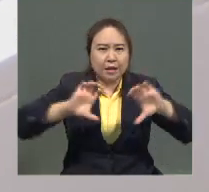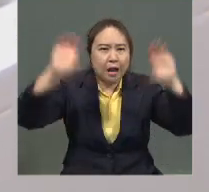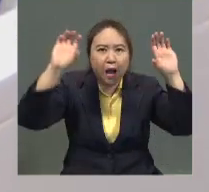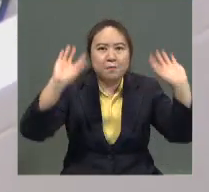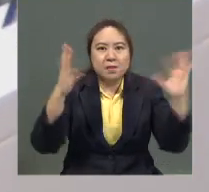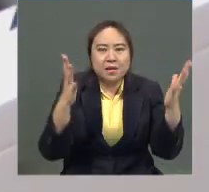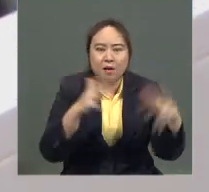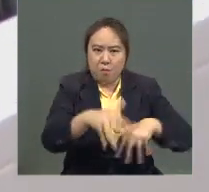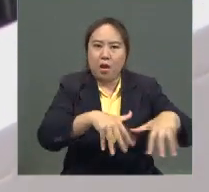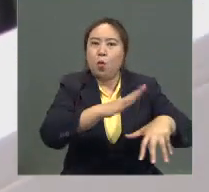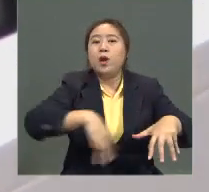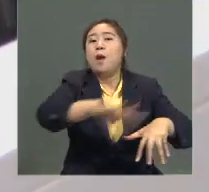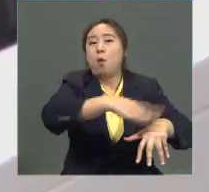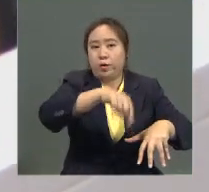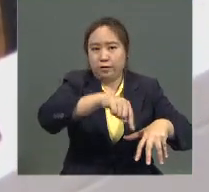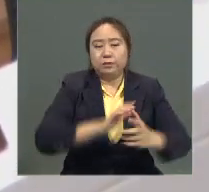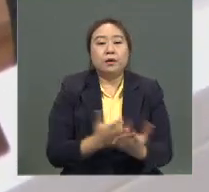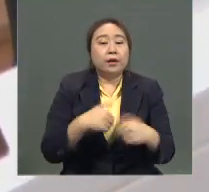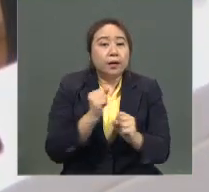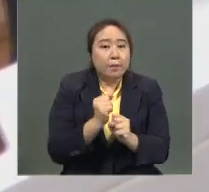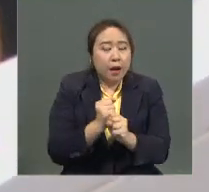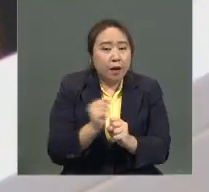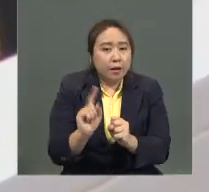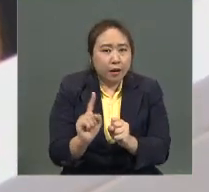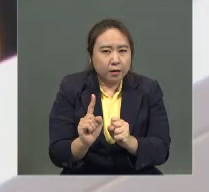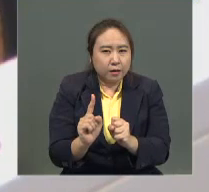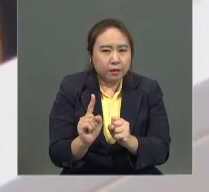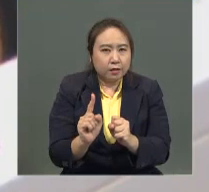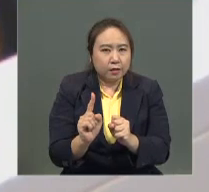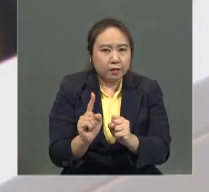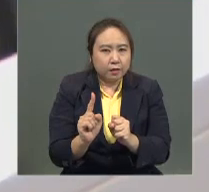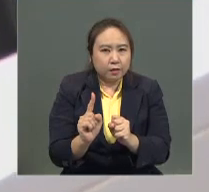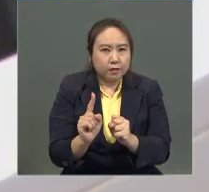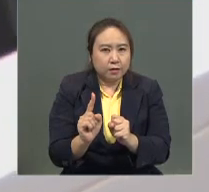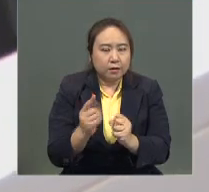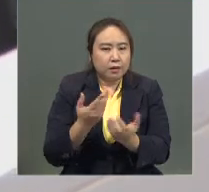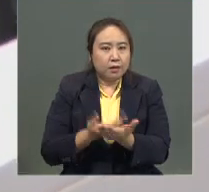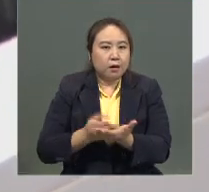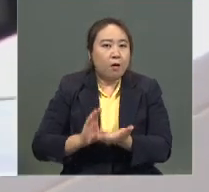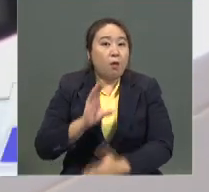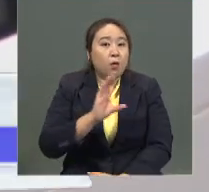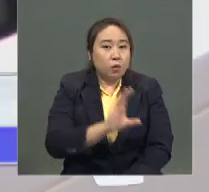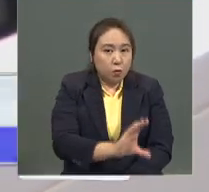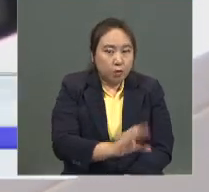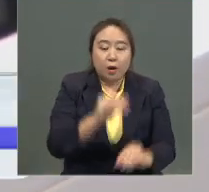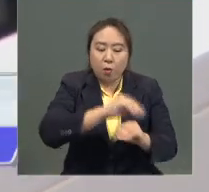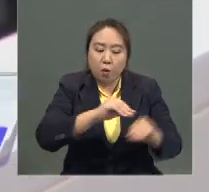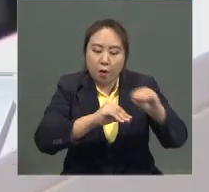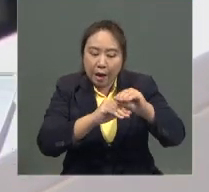การดำเนินการนั้นก็จะดำเนินการโดยคณะกรรมการกองทุนหมู่บ้านที่พิจารณาโครงการพิจารณาการใช้เ